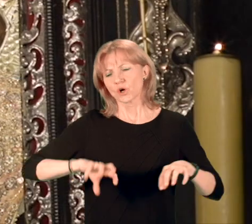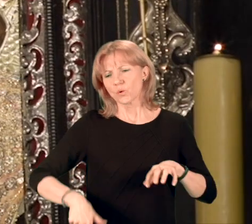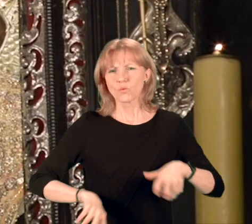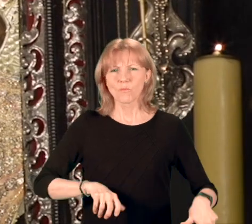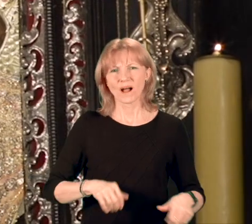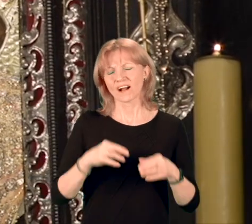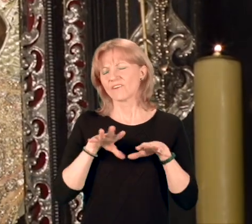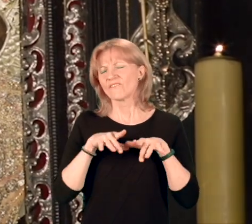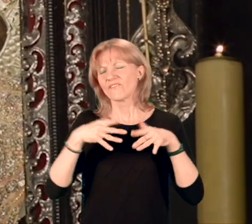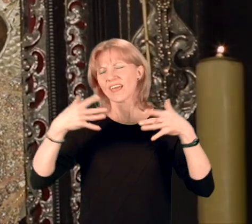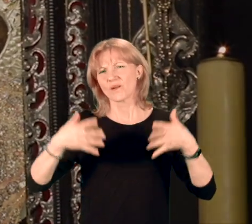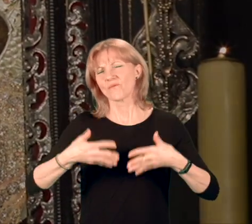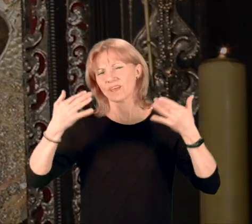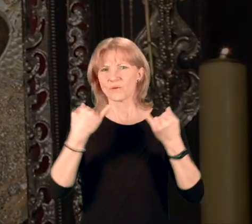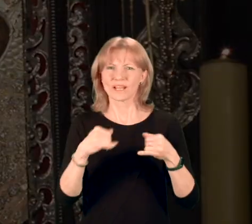wielu innych.